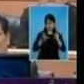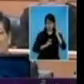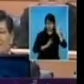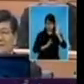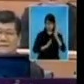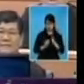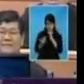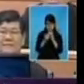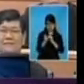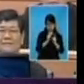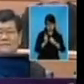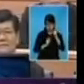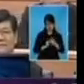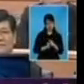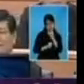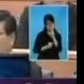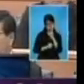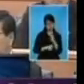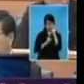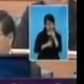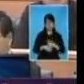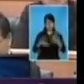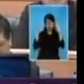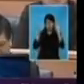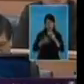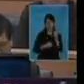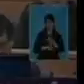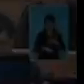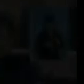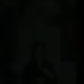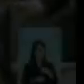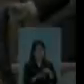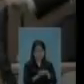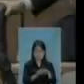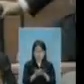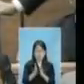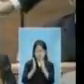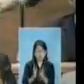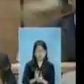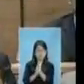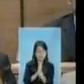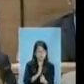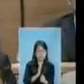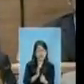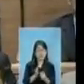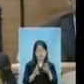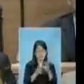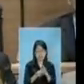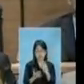ฐมนตรีเป็นหัวหน้าฝ่ายบริหารควบคุมการบริหารของราชการทุกกระทรวงทบวงกรม เปลี่ยนตัวเองเท่าไร